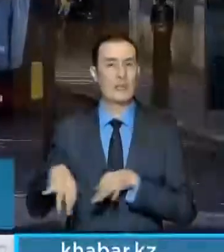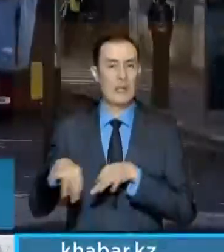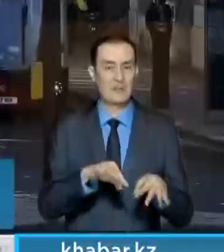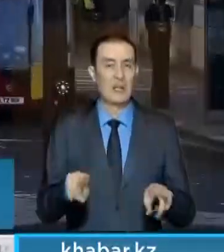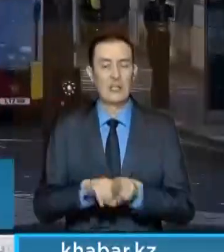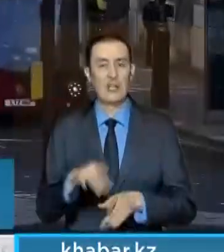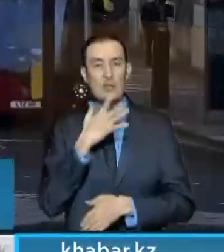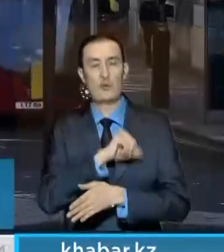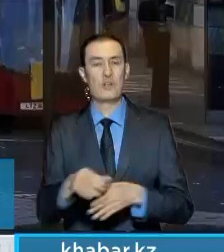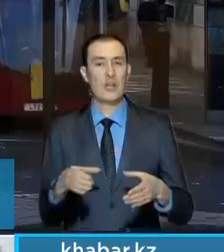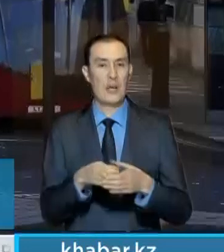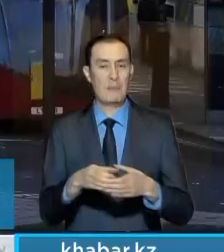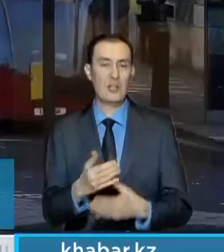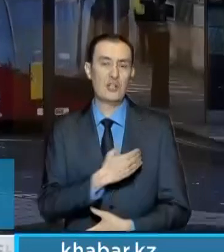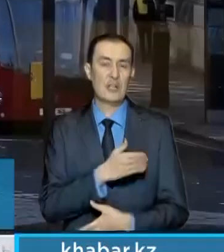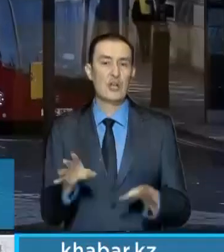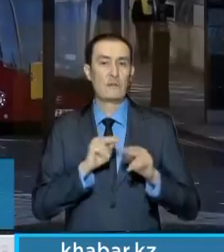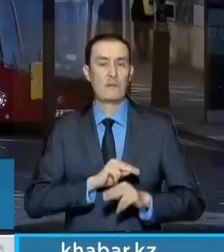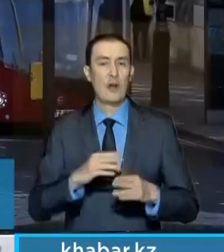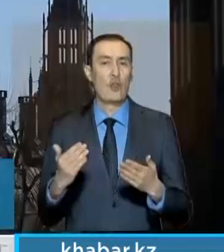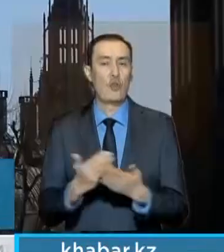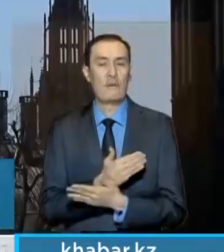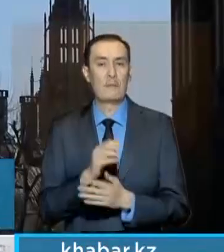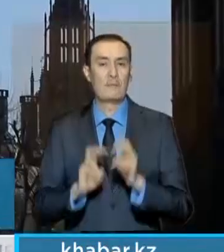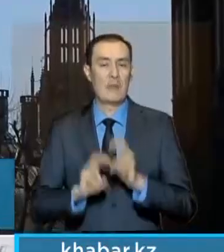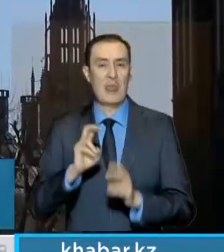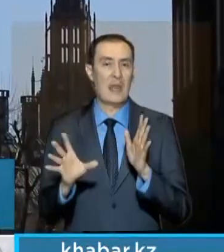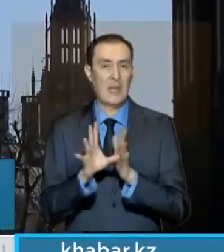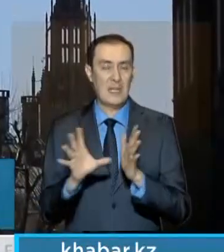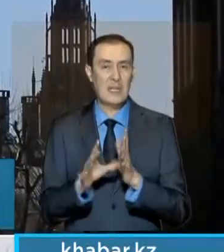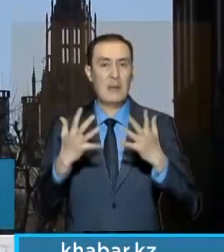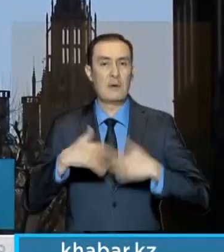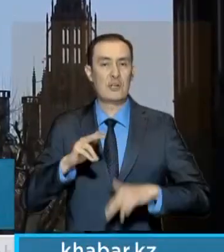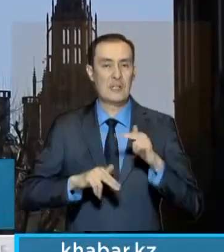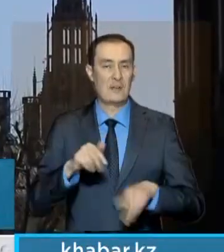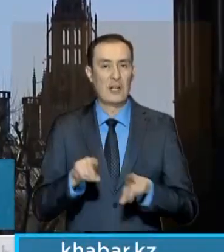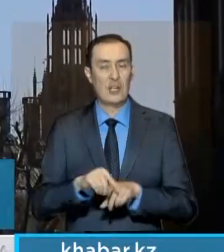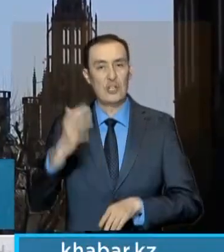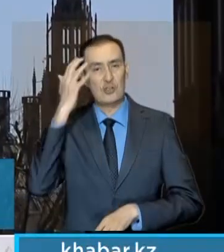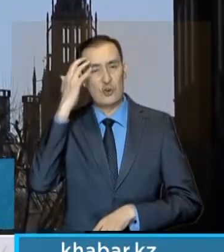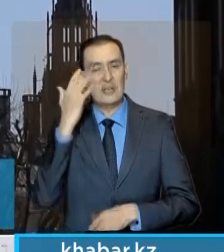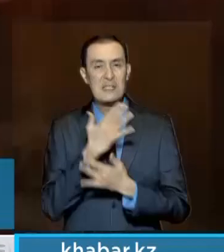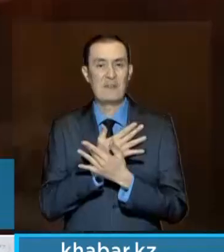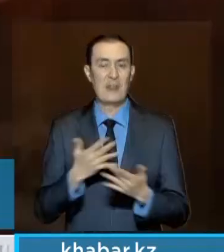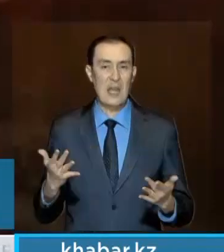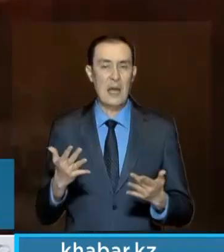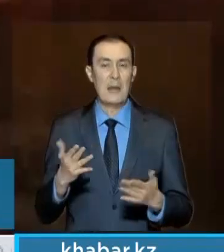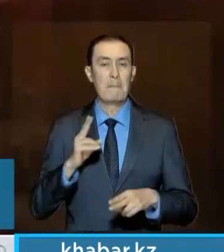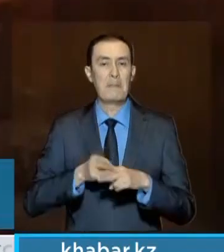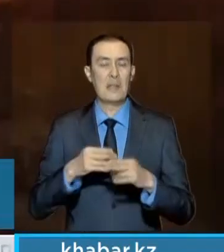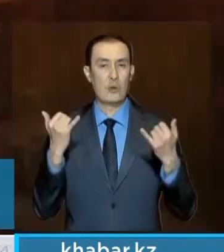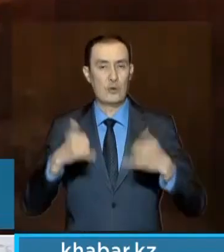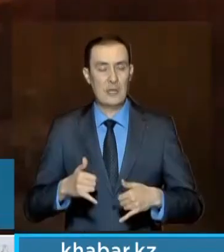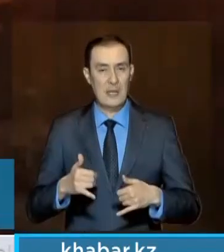зарубежные компании заинтересованы сотрудничать в возобновляемой энергетике и машиностроении при этом чёрная и цветная металлургия горнорудная отрасль